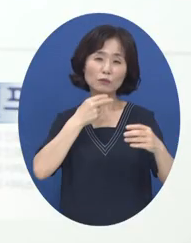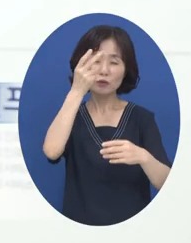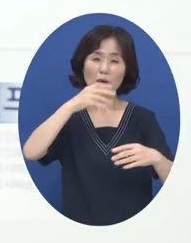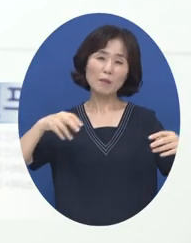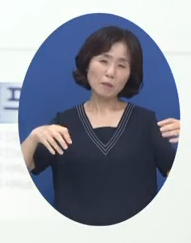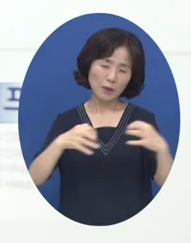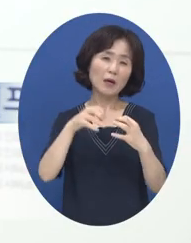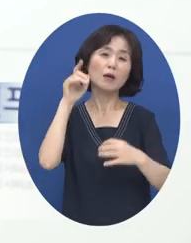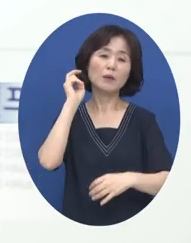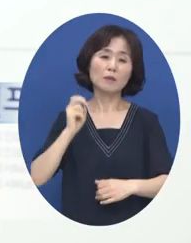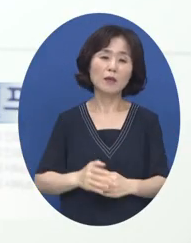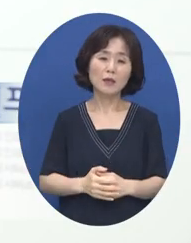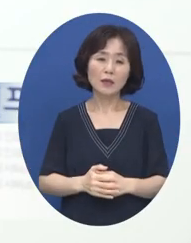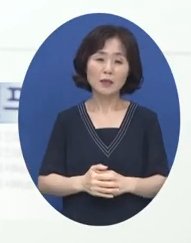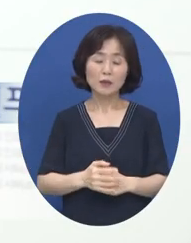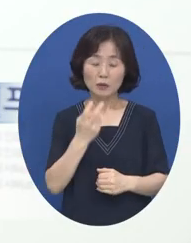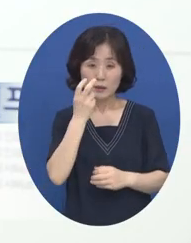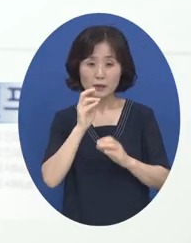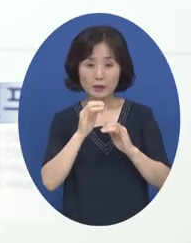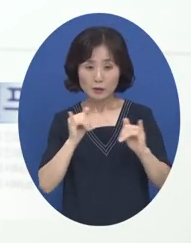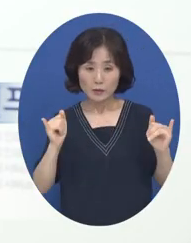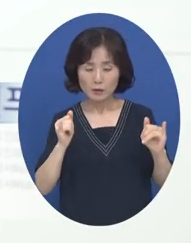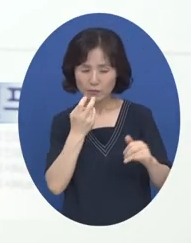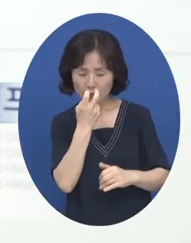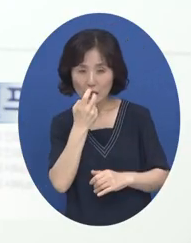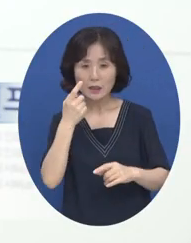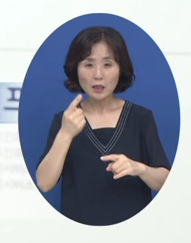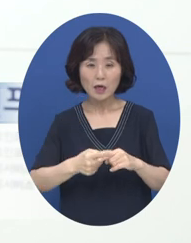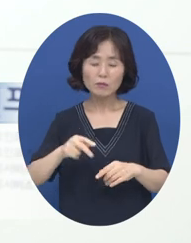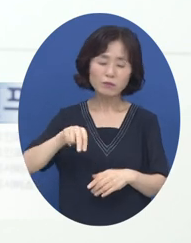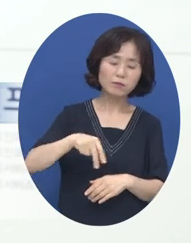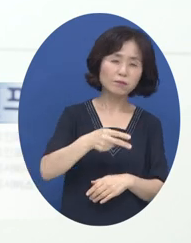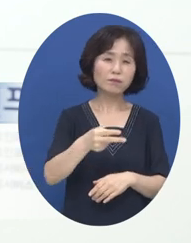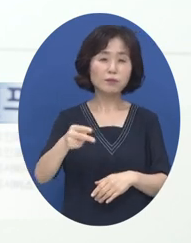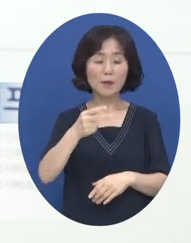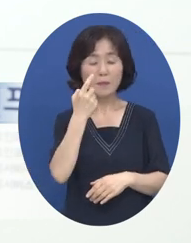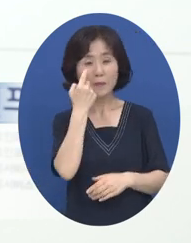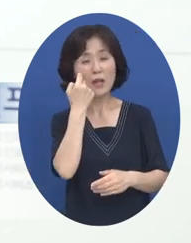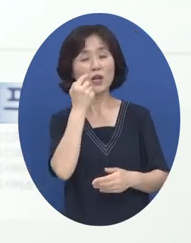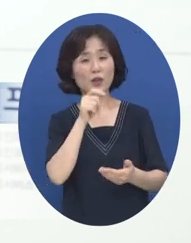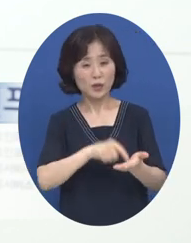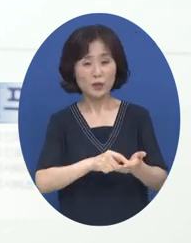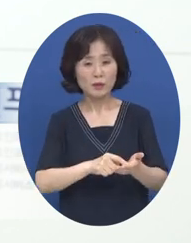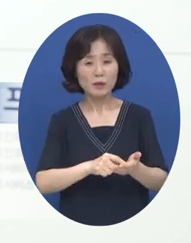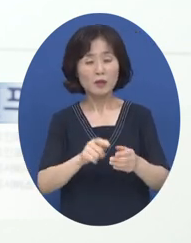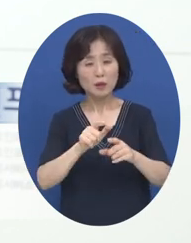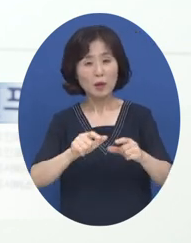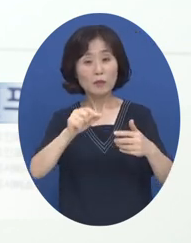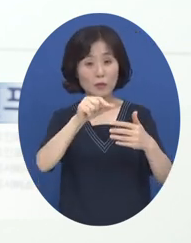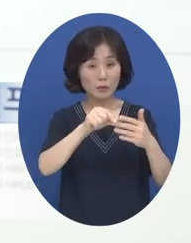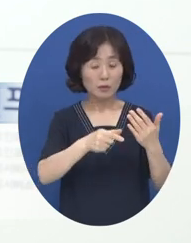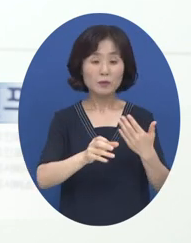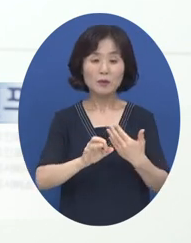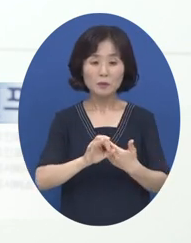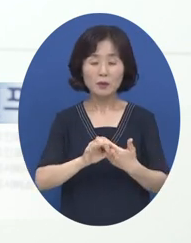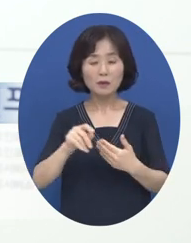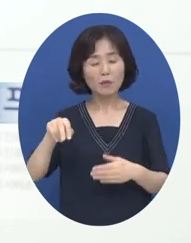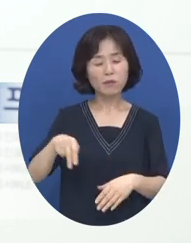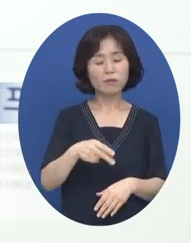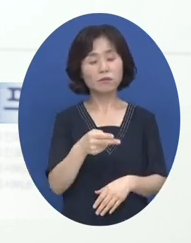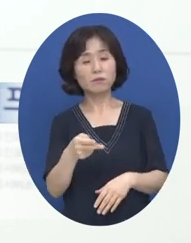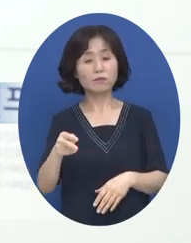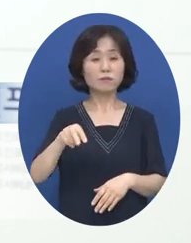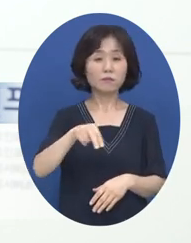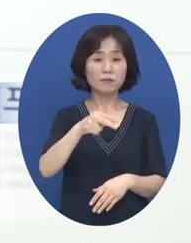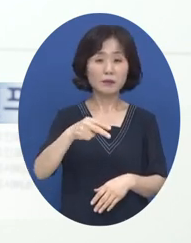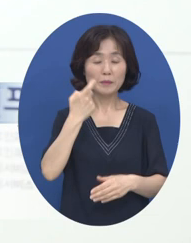저희 관제원분이 관제를 하시다가 그 비틀거리는 분을 발견하였는데요. 아마 일반적인 프로그램이었으면은 그 비틀거리는